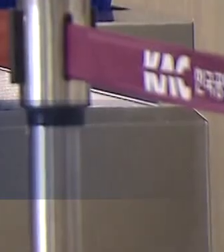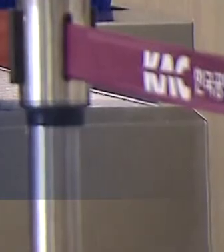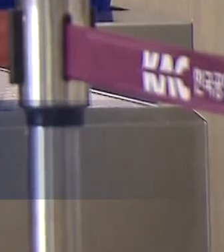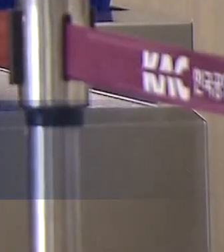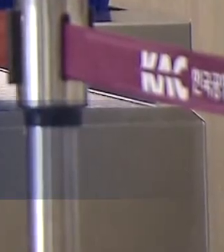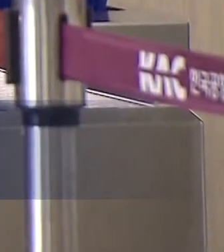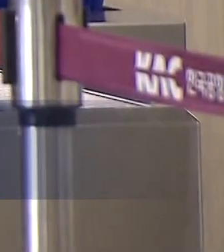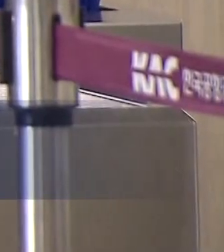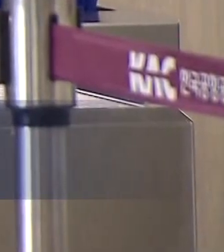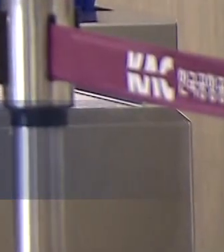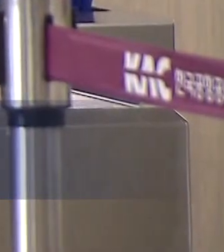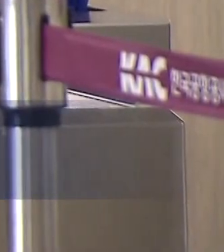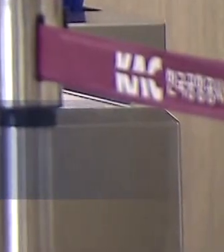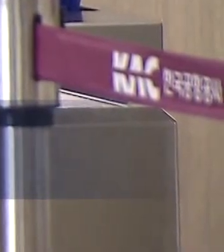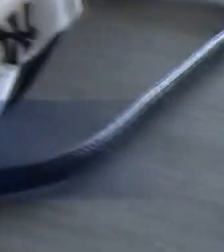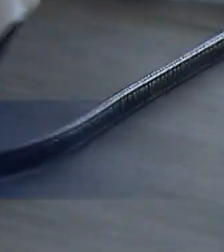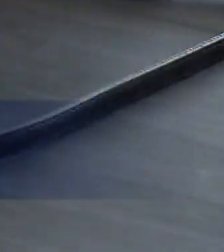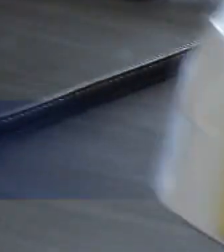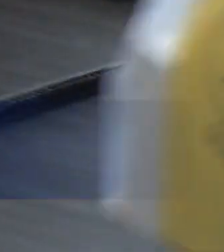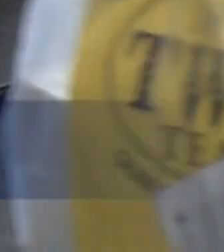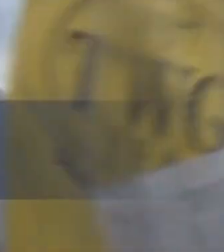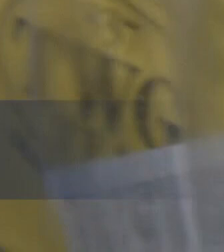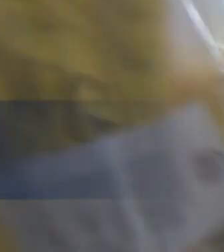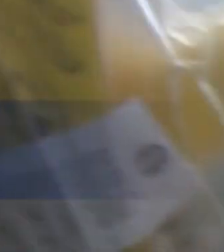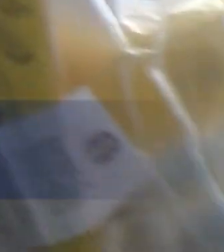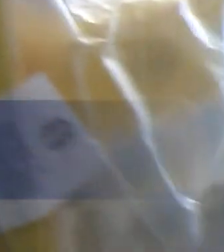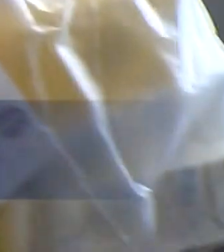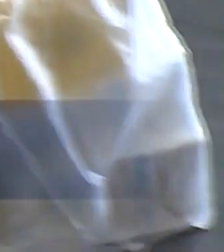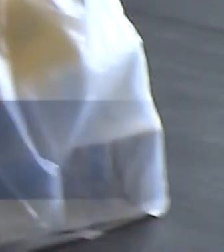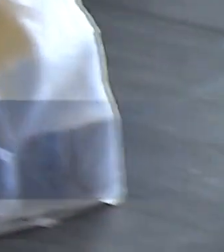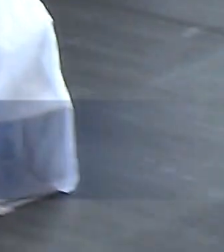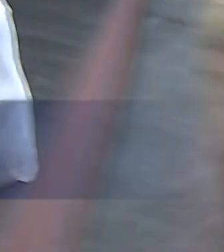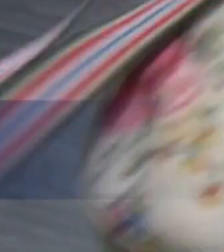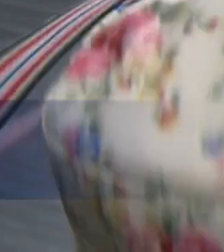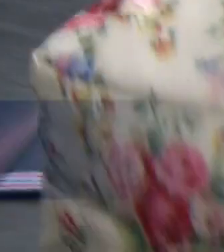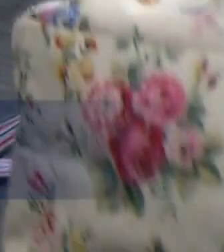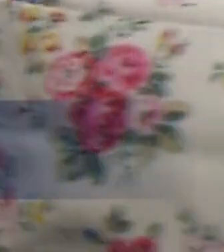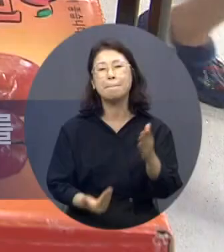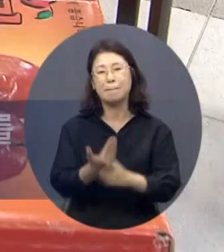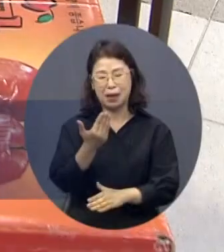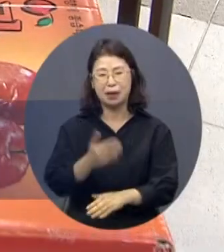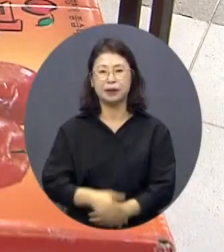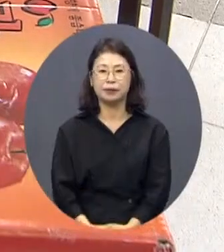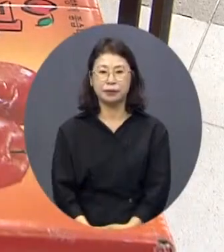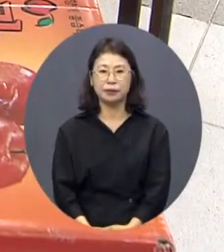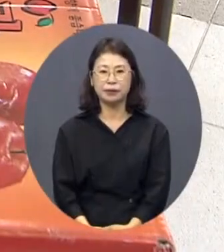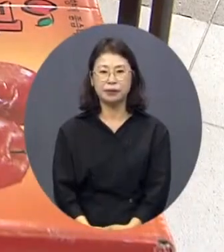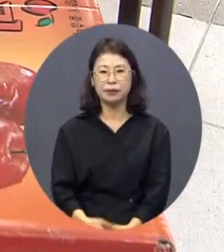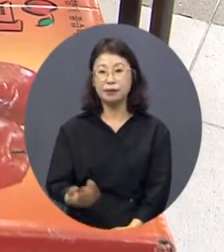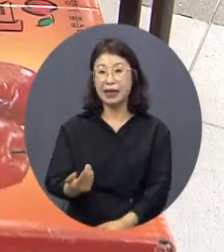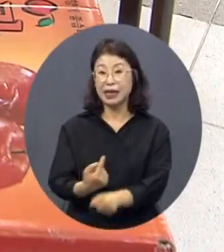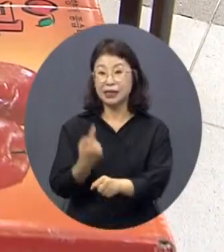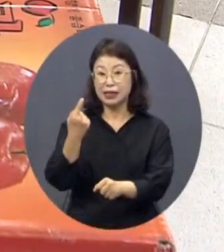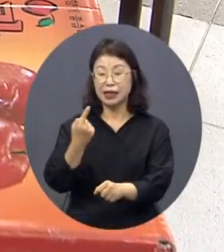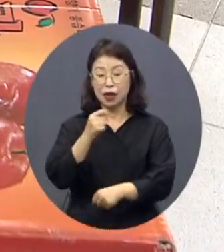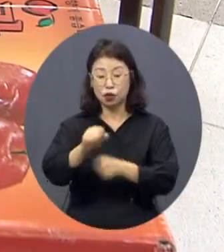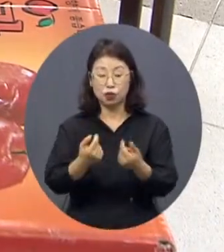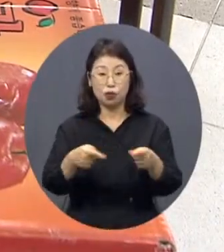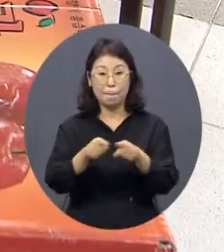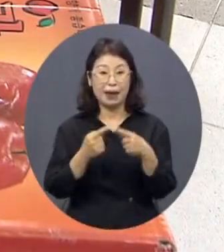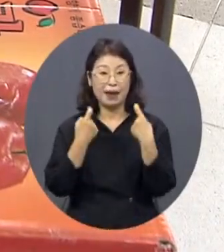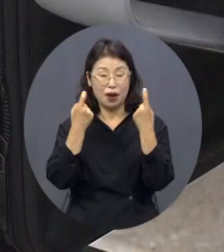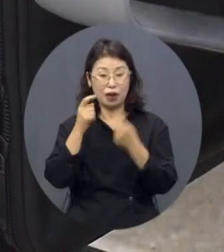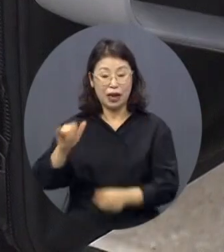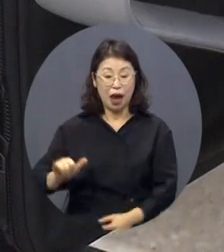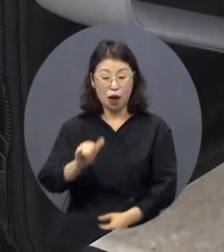검색대를 통과해달라고 안내드렸으며 목줄을 제거하는 과정에서 상황이 발생하였습니다. 지난해 반려동물을 데리고 여행을 다닌